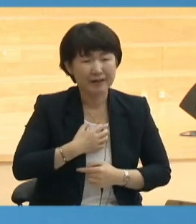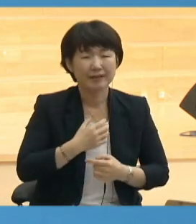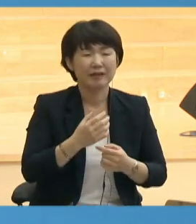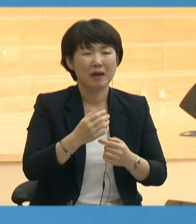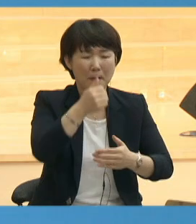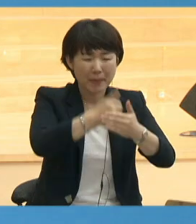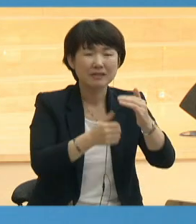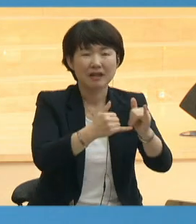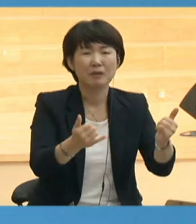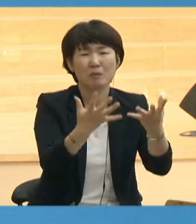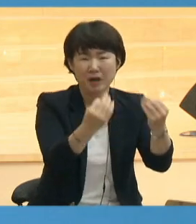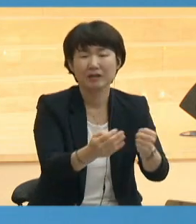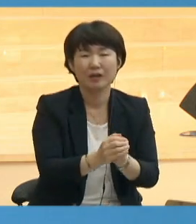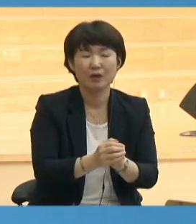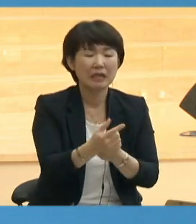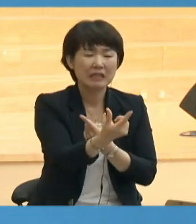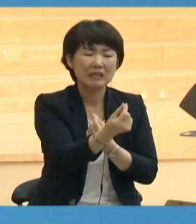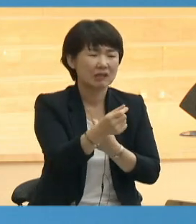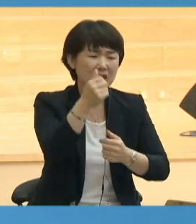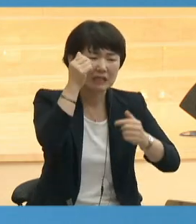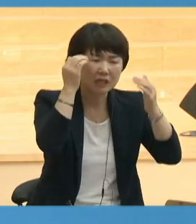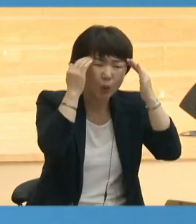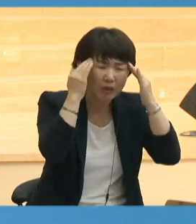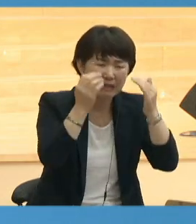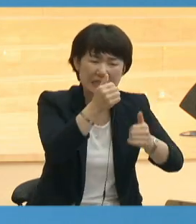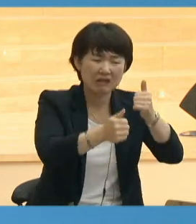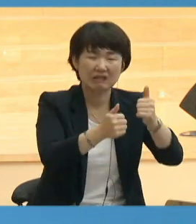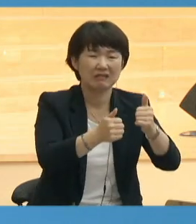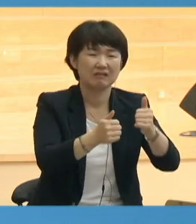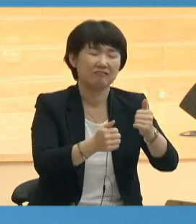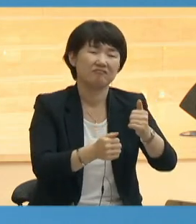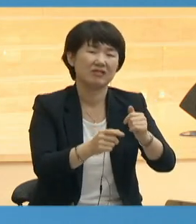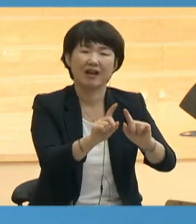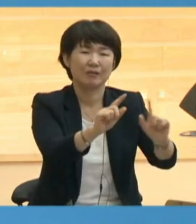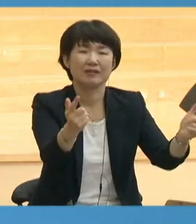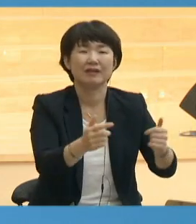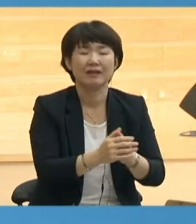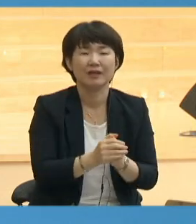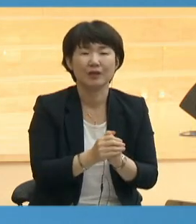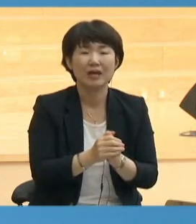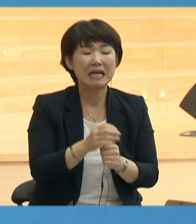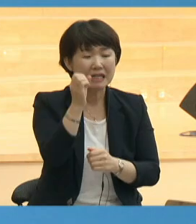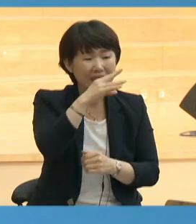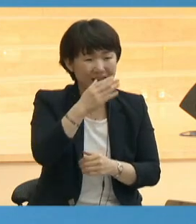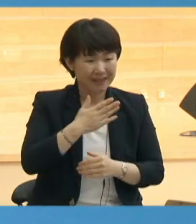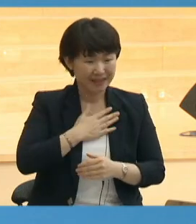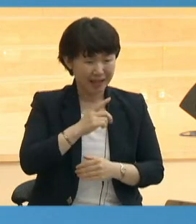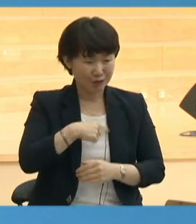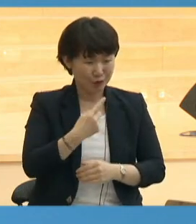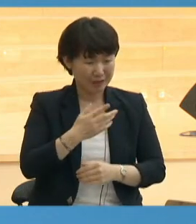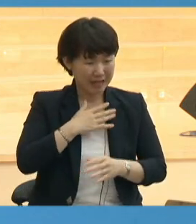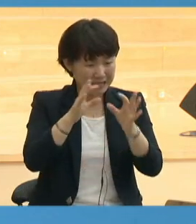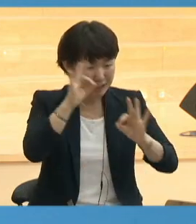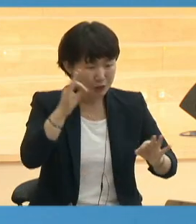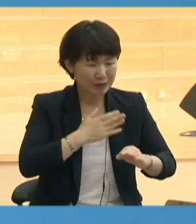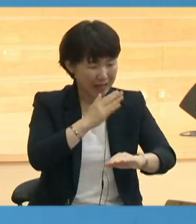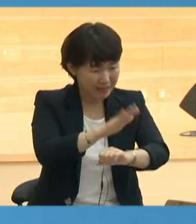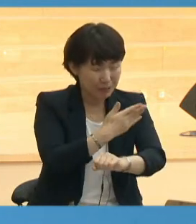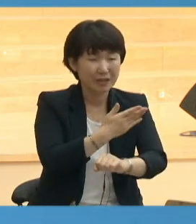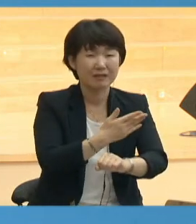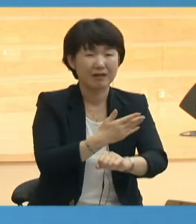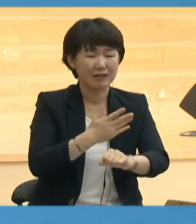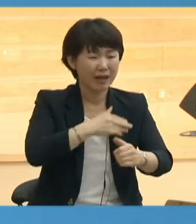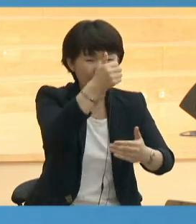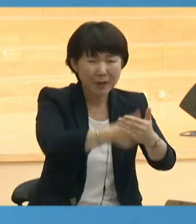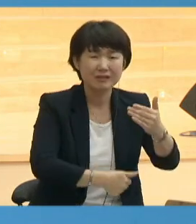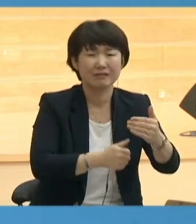그런 고난 시련 그는 아무것도 아니라 그 말인 거예요 그저 자기가 삽질한 자기가 삽질에 석우동 1 자기가 구덩이 봤어 자여 9